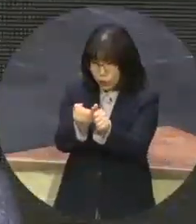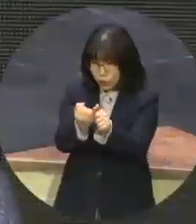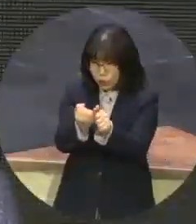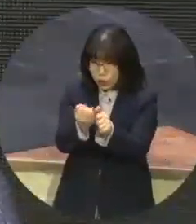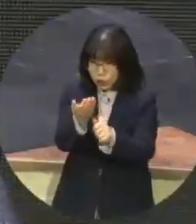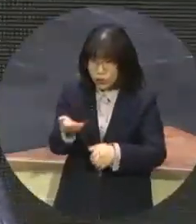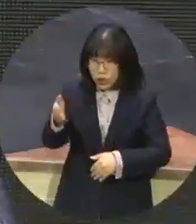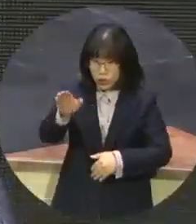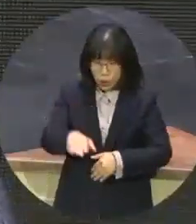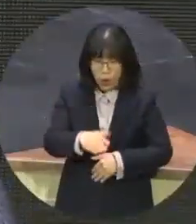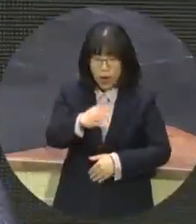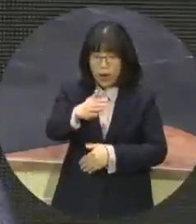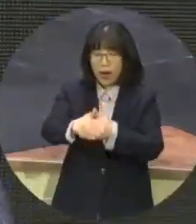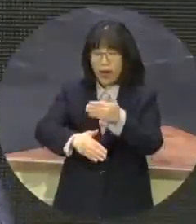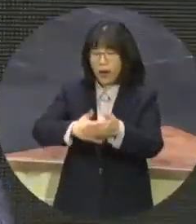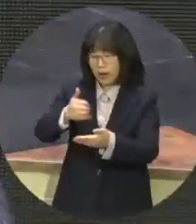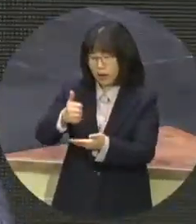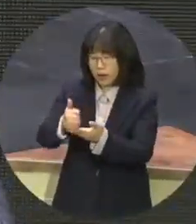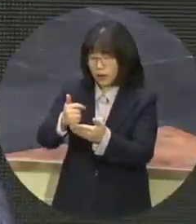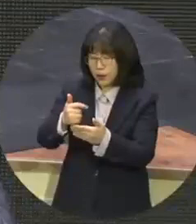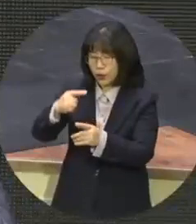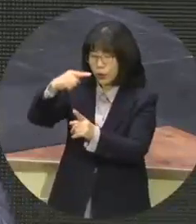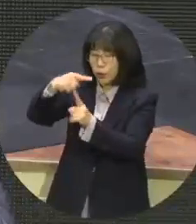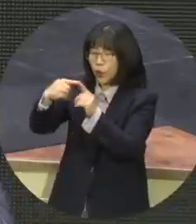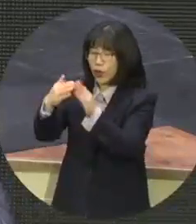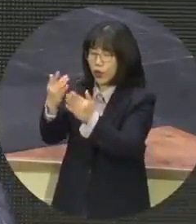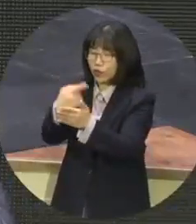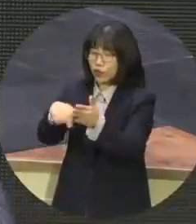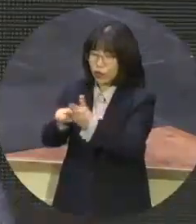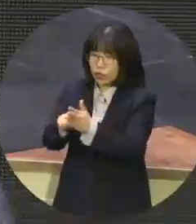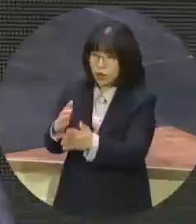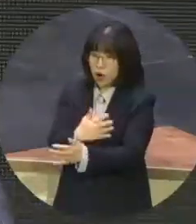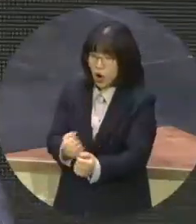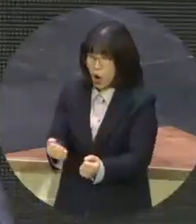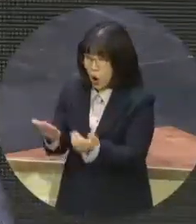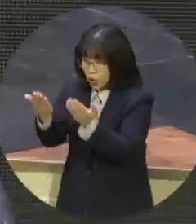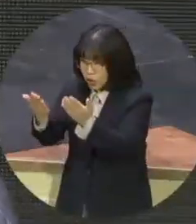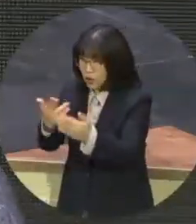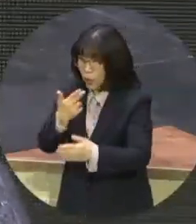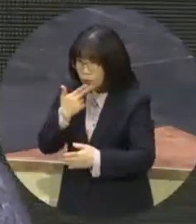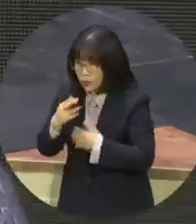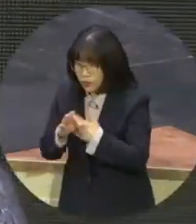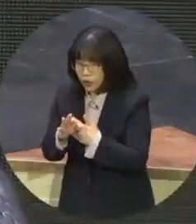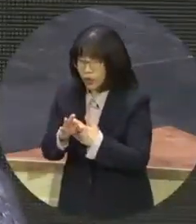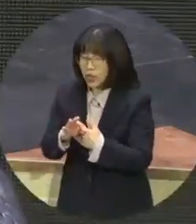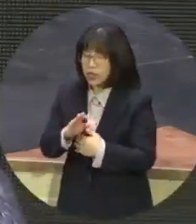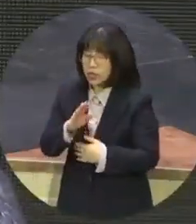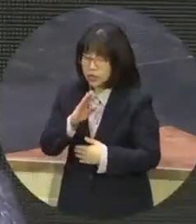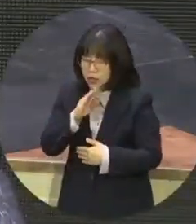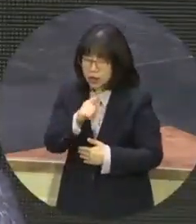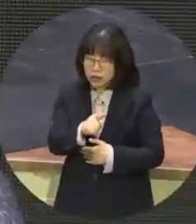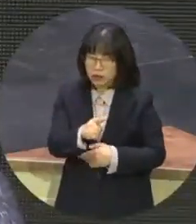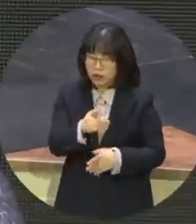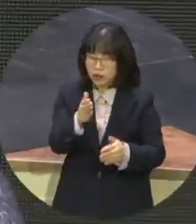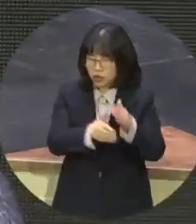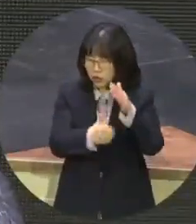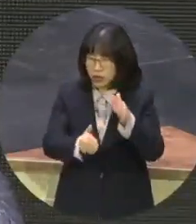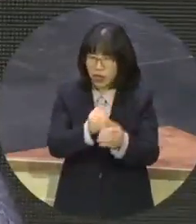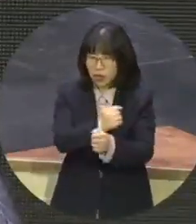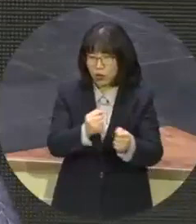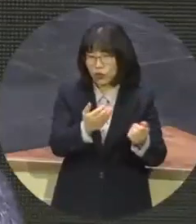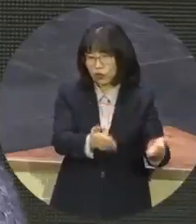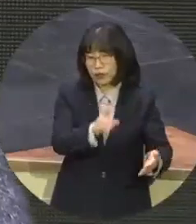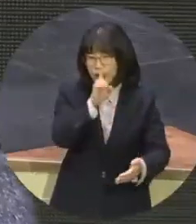친해도 이게 하나님 몸된 교회를 위해 교회에서 죄 종을 위해서 하나님 앞에 두르고 떨림으로